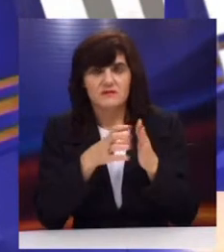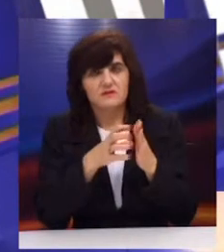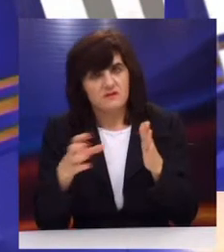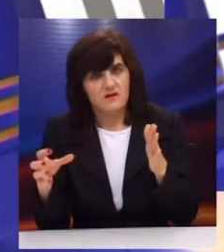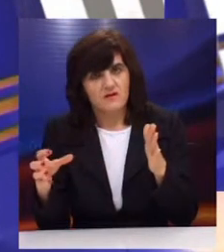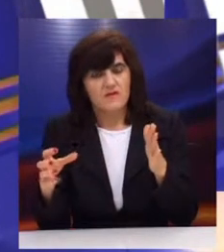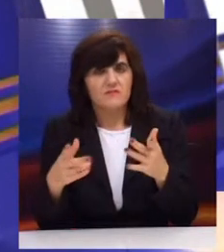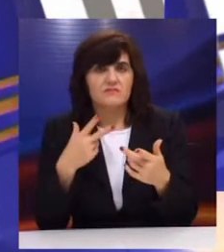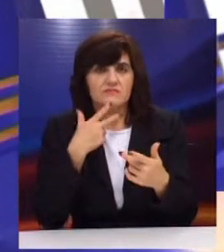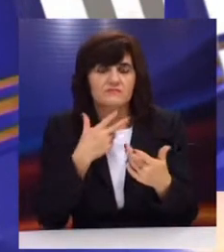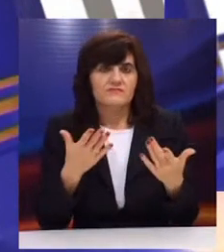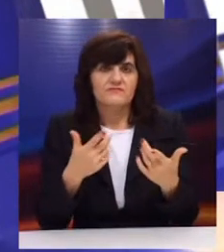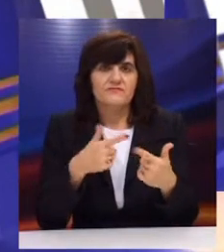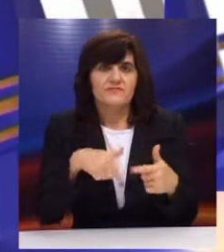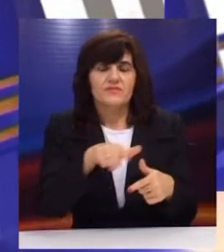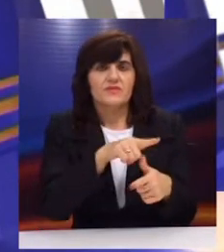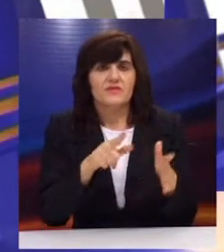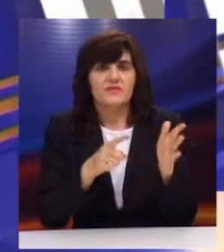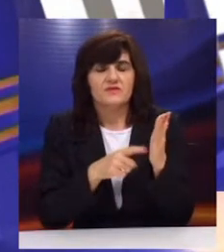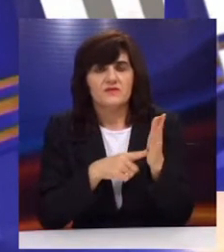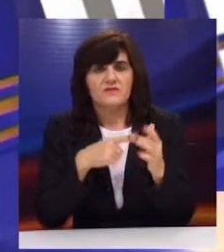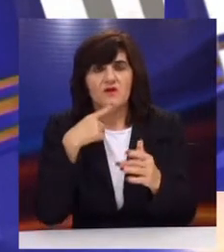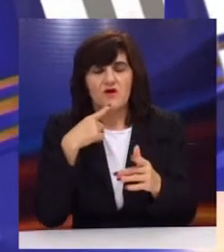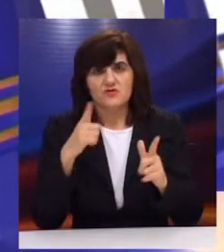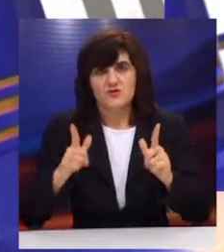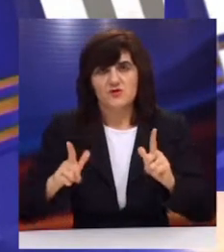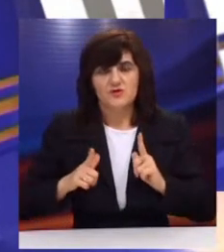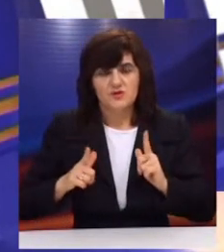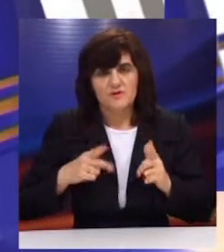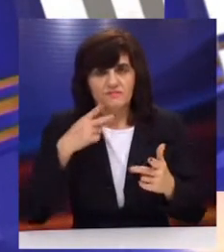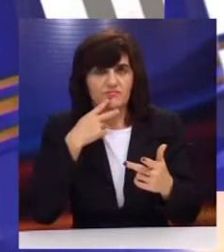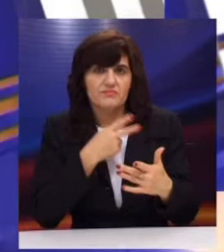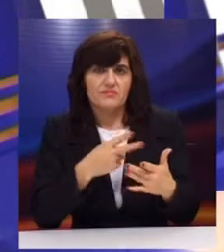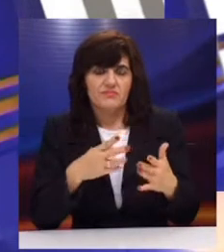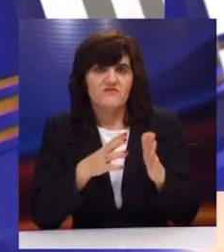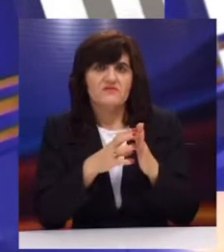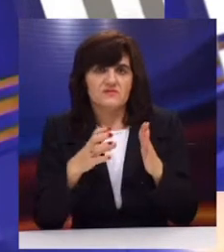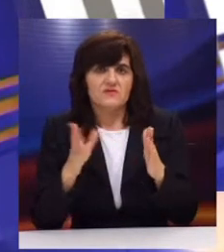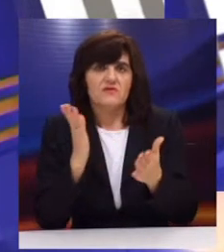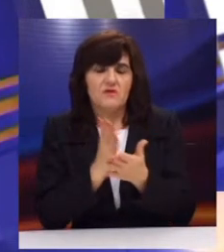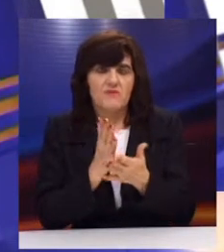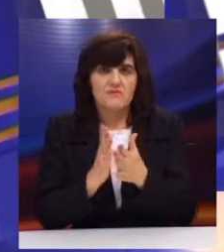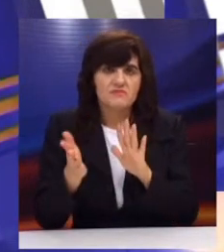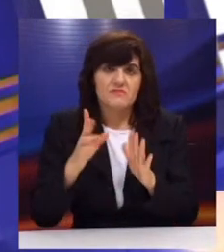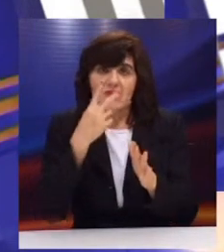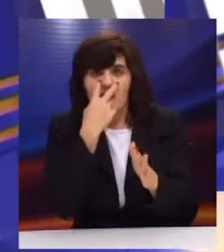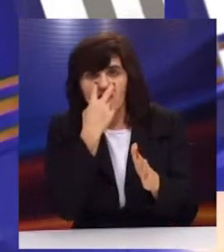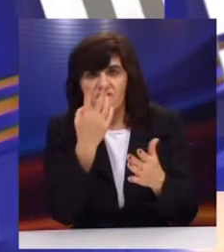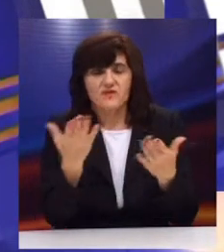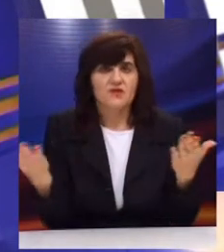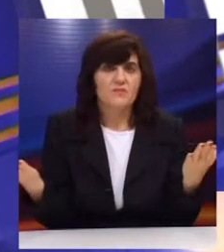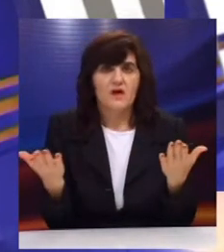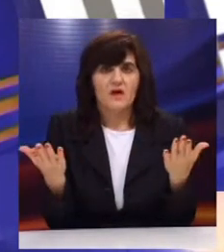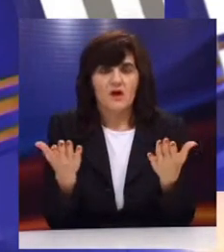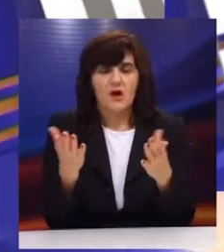mi nećemo stati na ovim protestima, protesti će se i dalje održavati, vidjet ćemo znači kako će